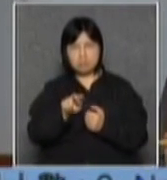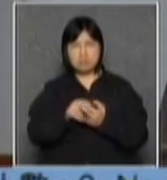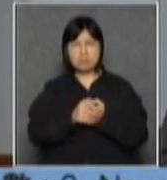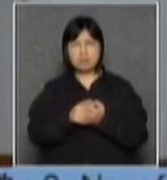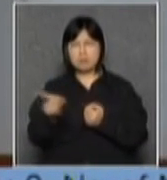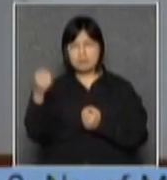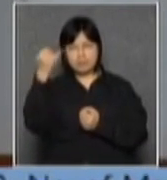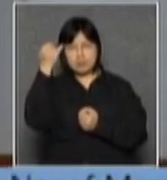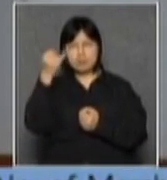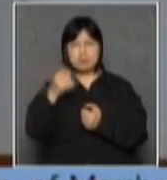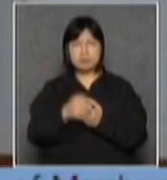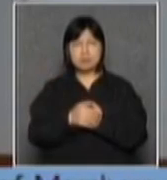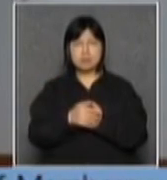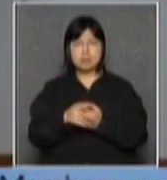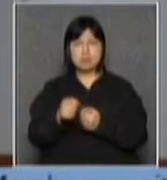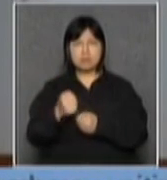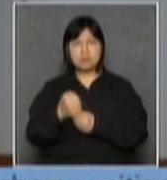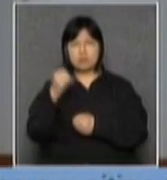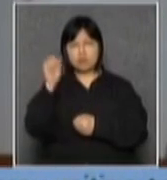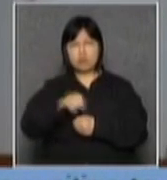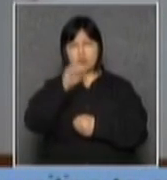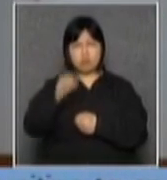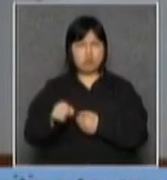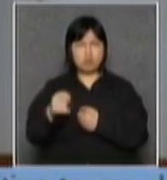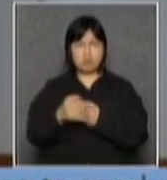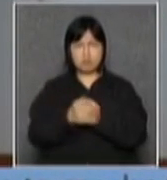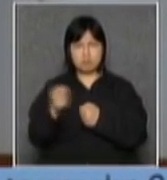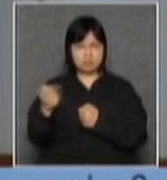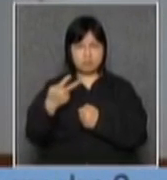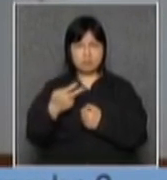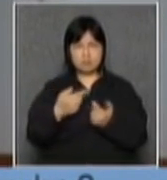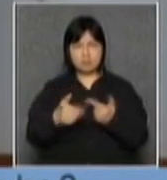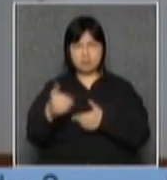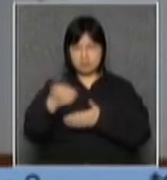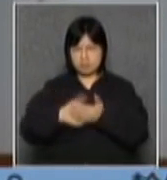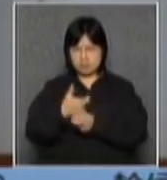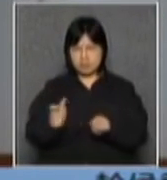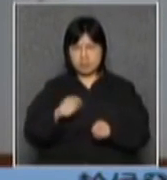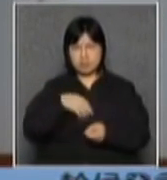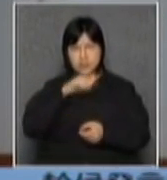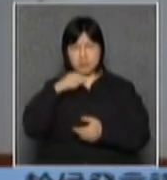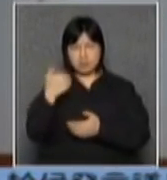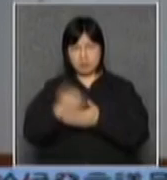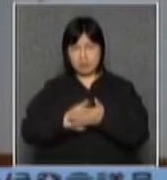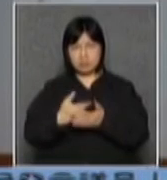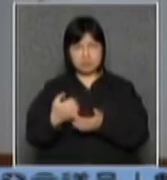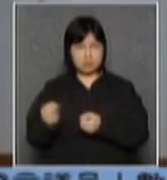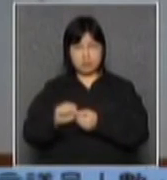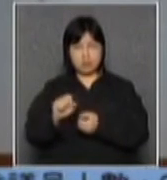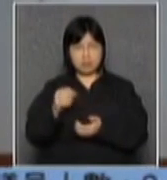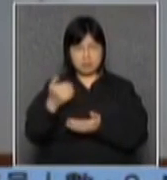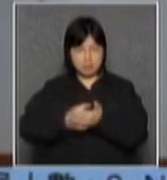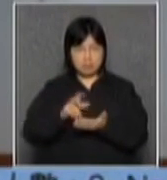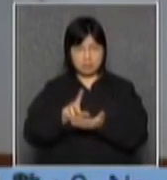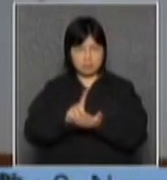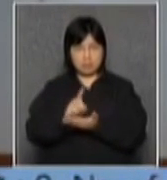解，咁佢仲做咗一樣更加錯嘅嘢，點解繼續減人工？如果有減多年人工，我就今年就會要減多佢一年